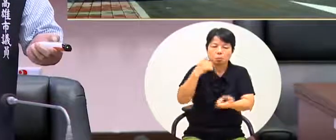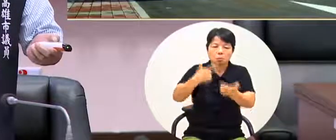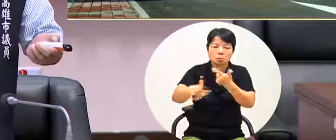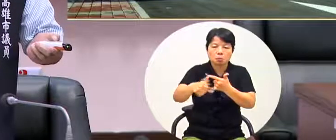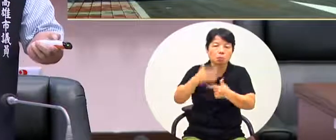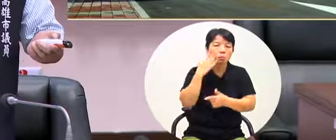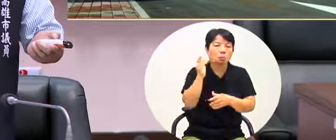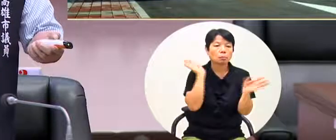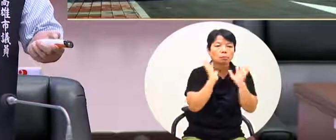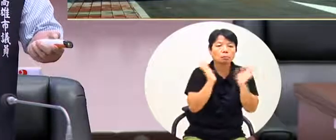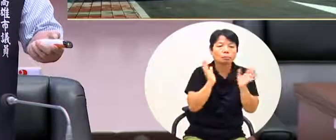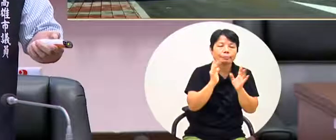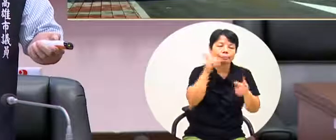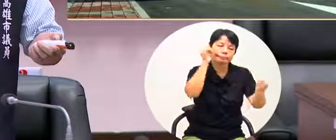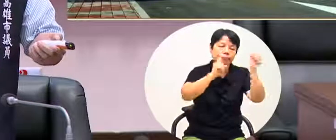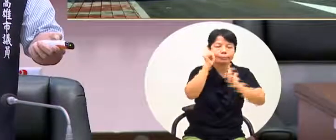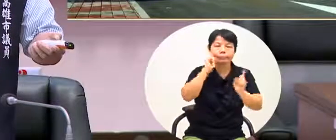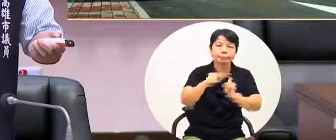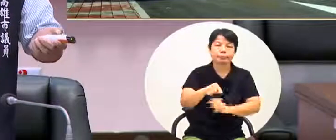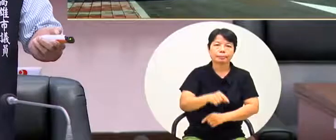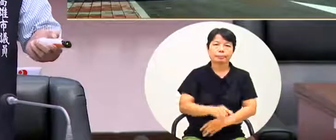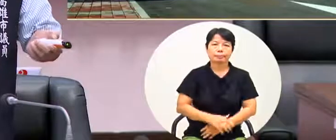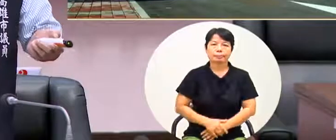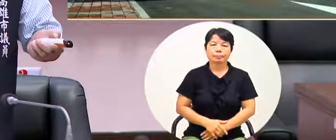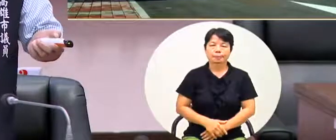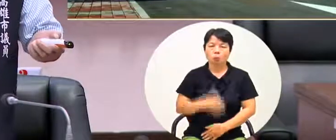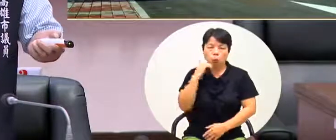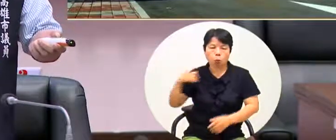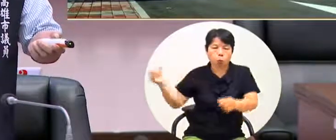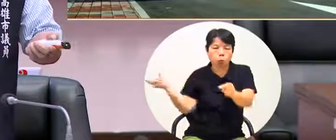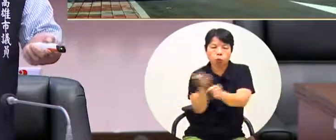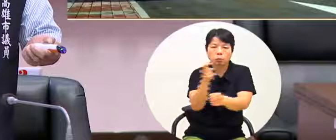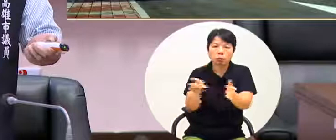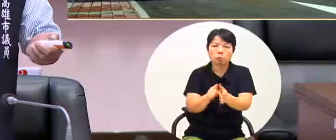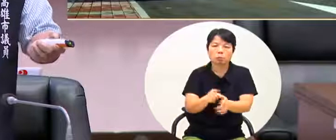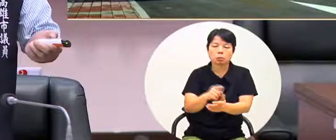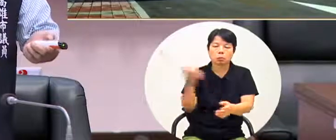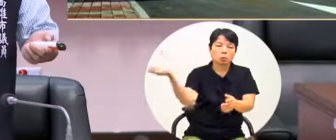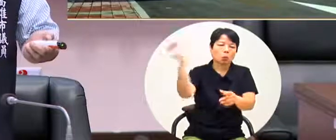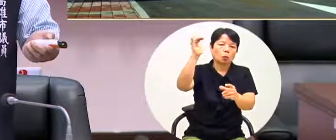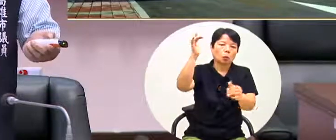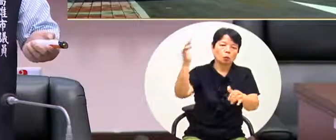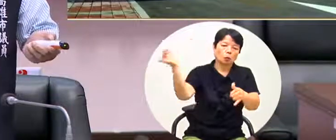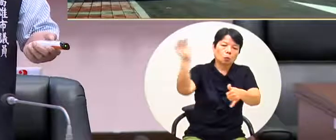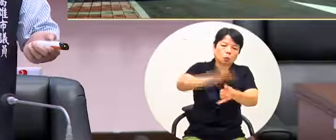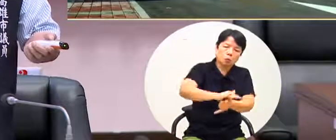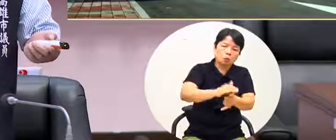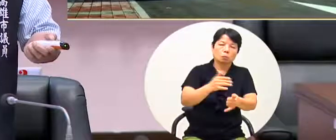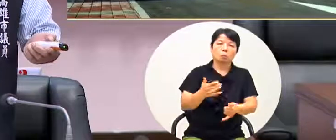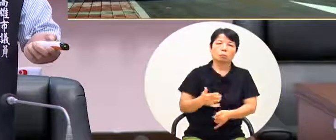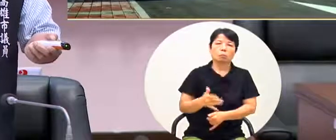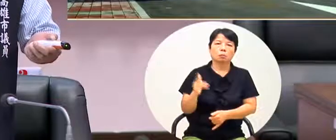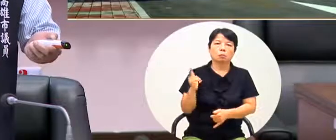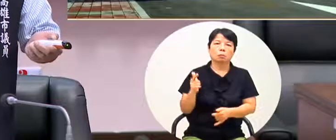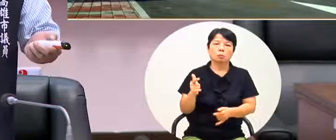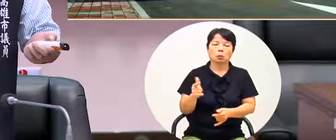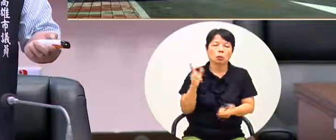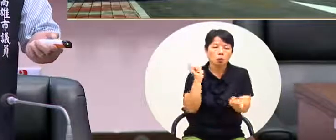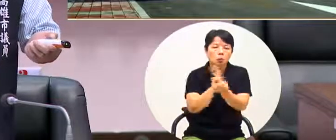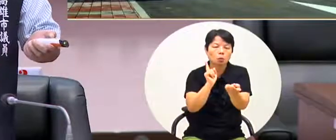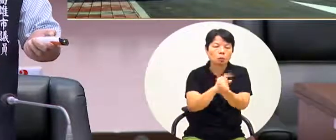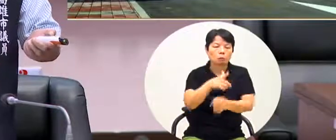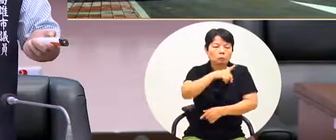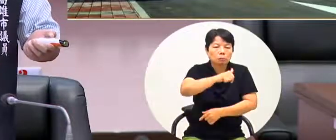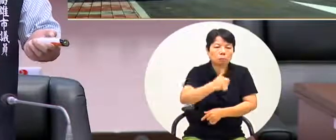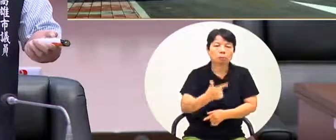好，吼、哦，风台雨啊，切话啊，落来讲着小朋友，还是讲讲着咱的这个老师。我想设计这乌棒